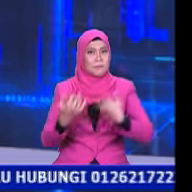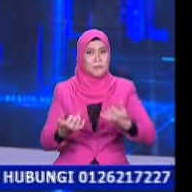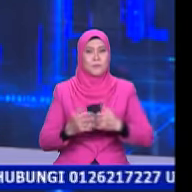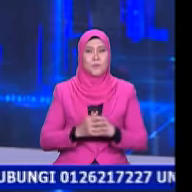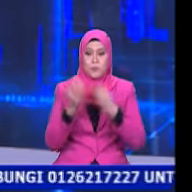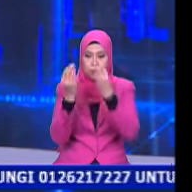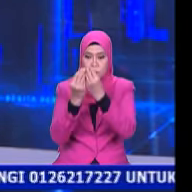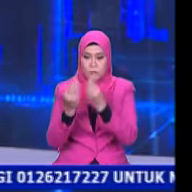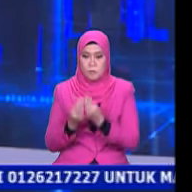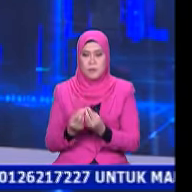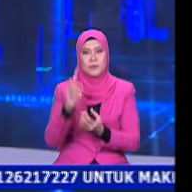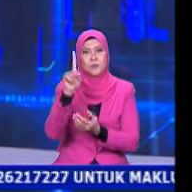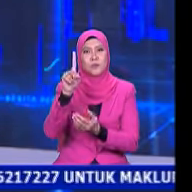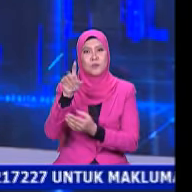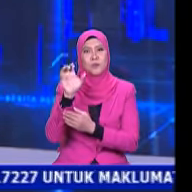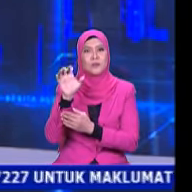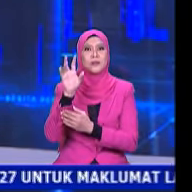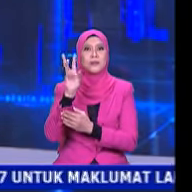Daripada jumlah itu, sebanyak